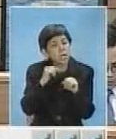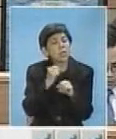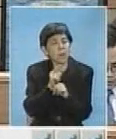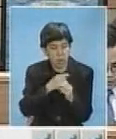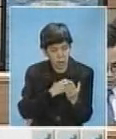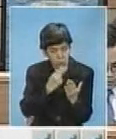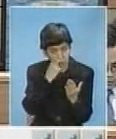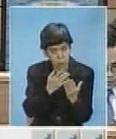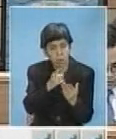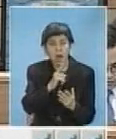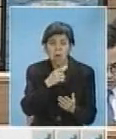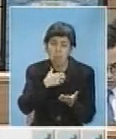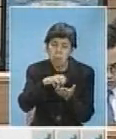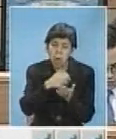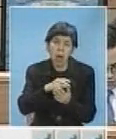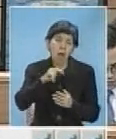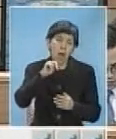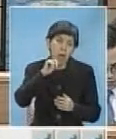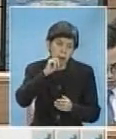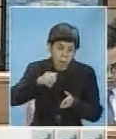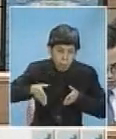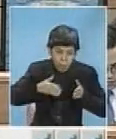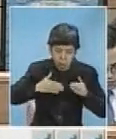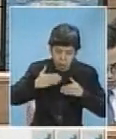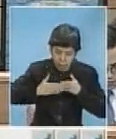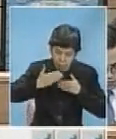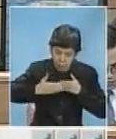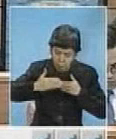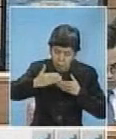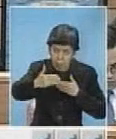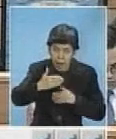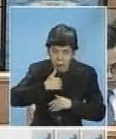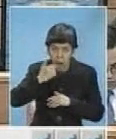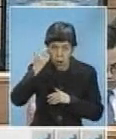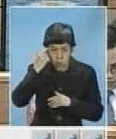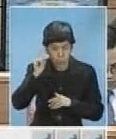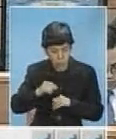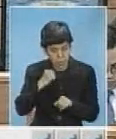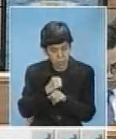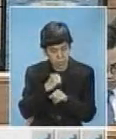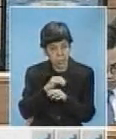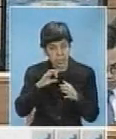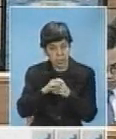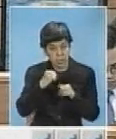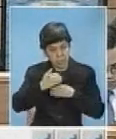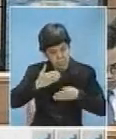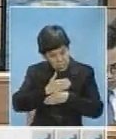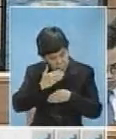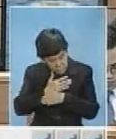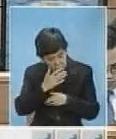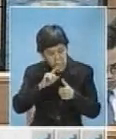ใดท่านพูดถึงการลงทุนต้นน้ำกลางน้ำปลายน้ำซึ่งก็เป็นที่เข้าใจกันว่าจะต้องมีการลงทุนในการสร้างเขื่อนบ้